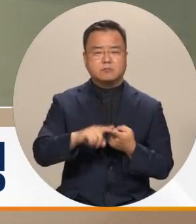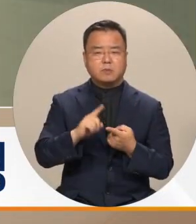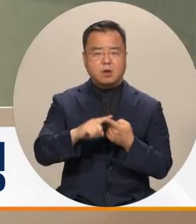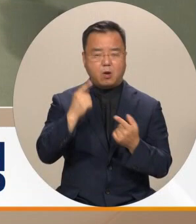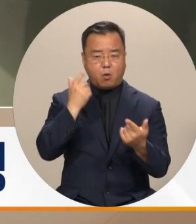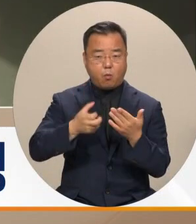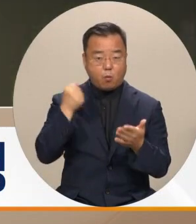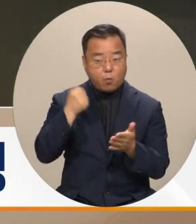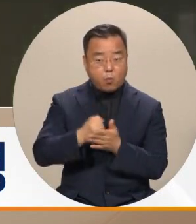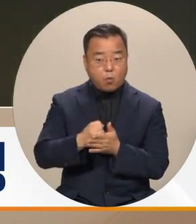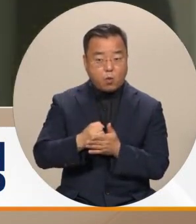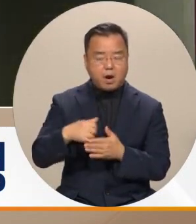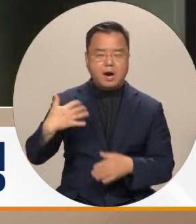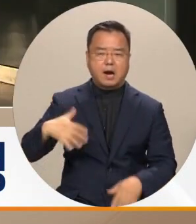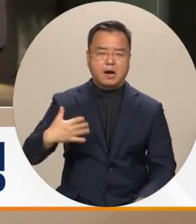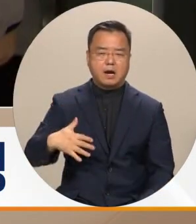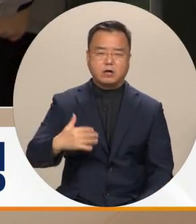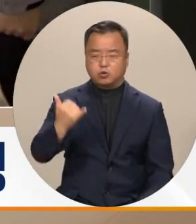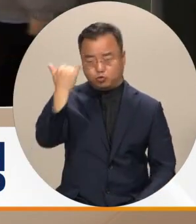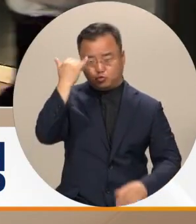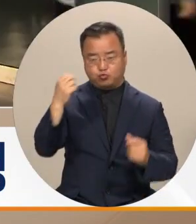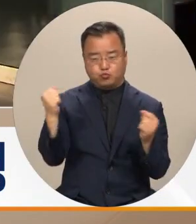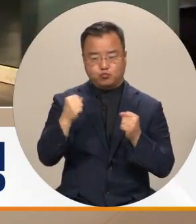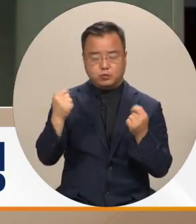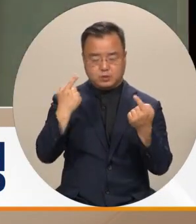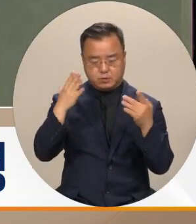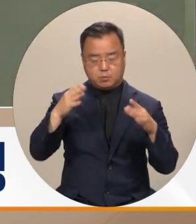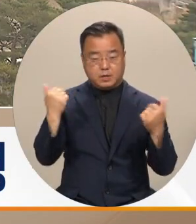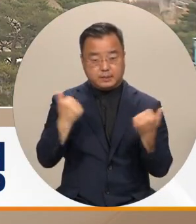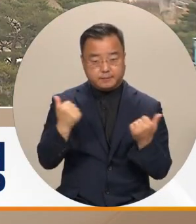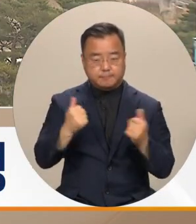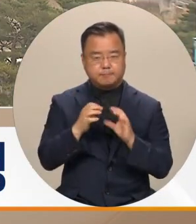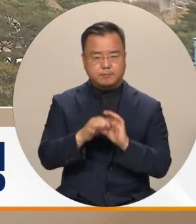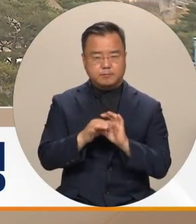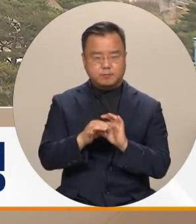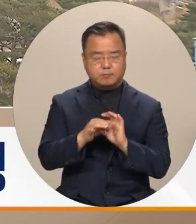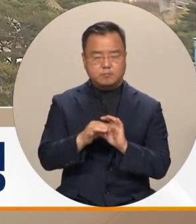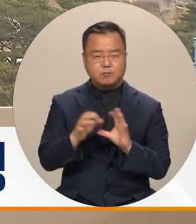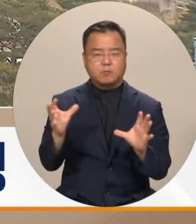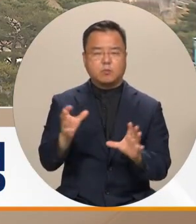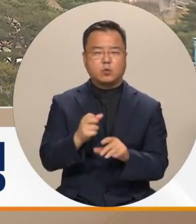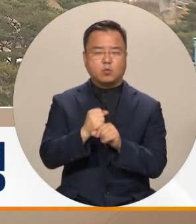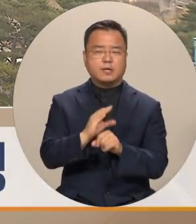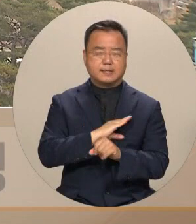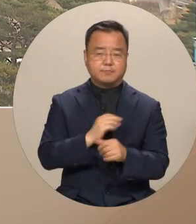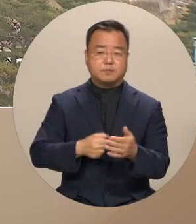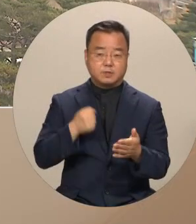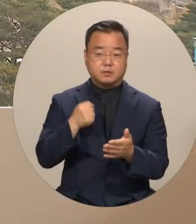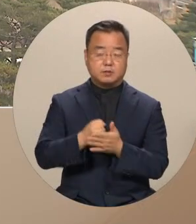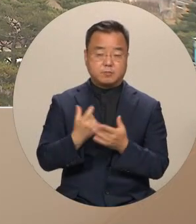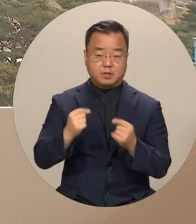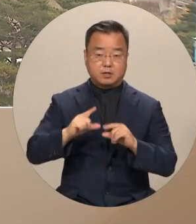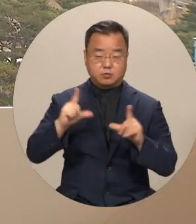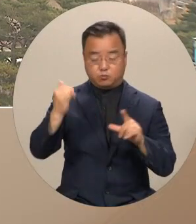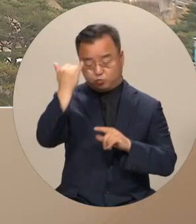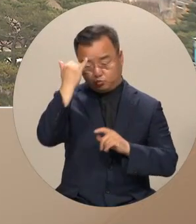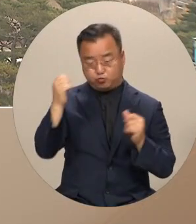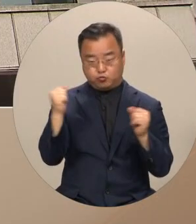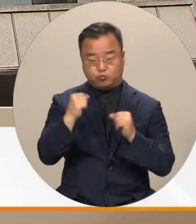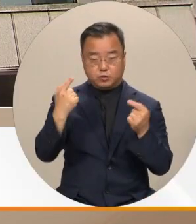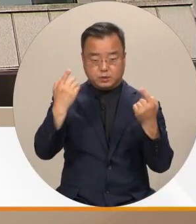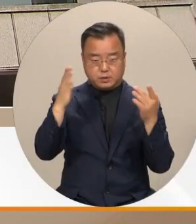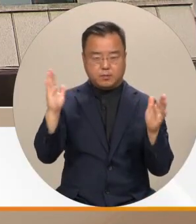확정되는 건 아니고요 충북대와 협상을 통해서 구체적의 통합 학교명을 정하게 됩니다 한편 같은 날에 충북대학교